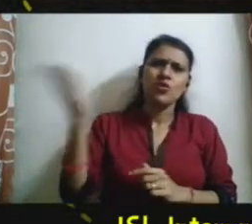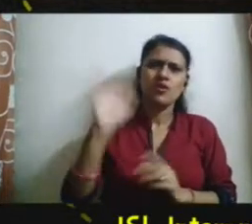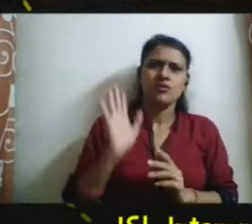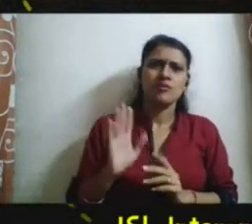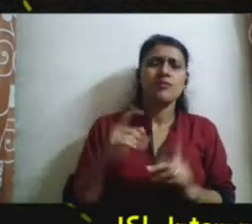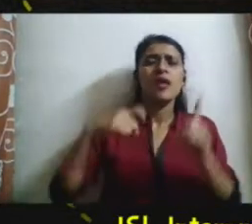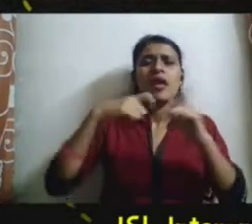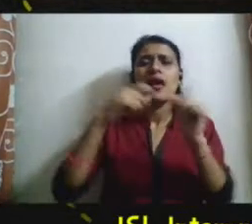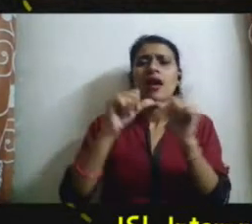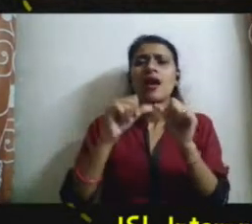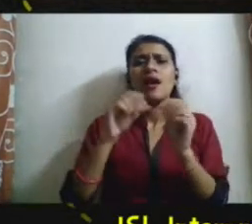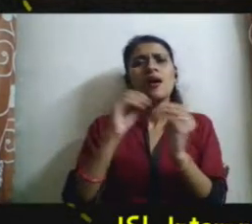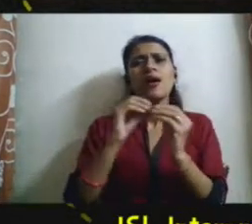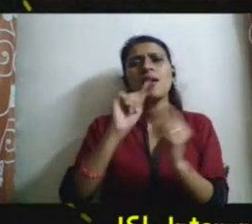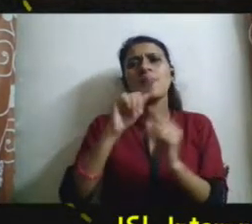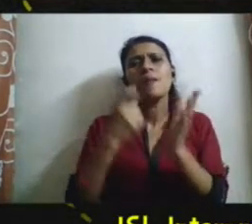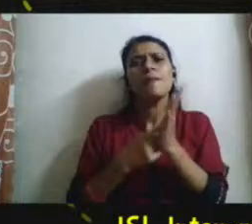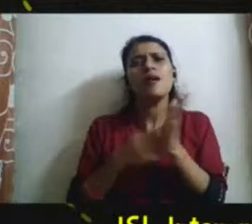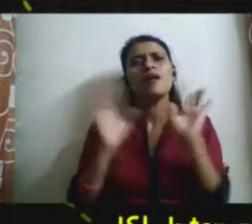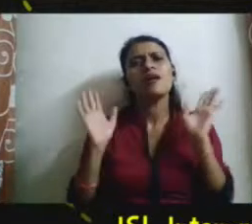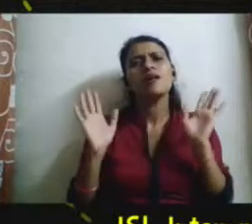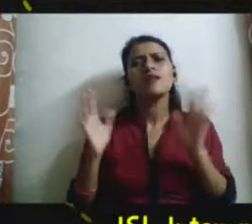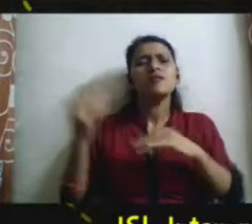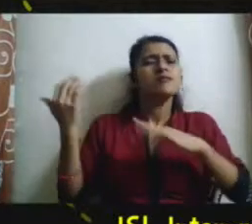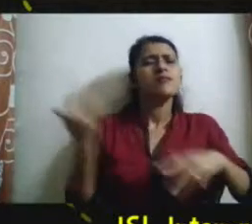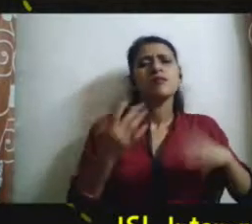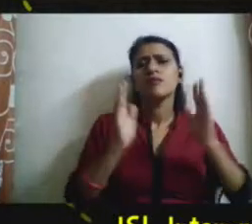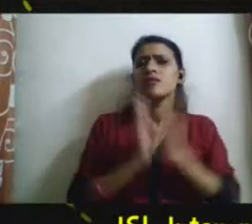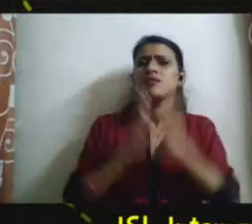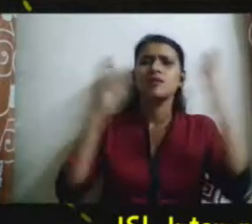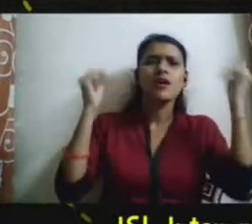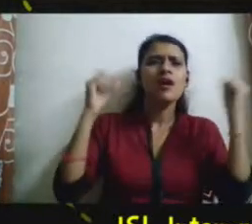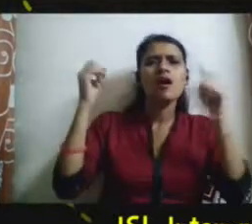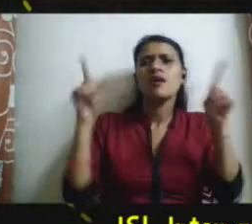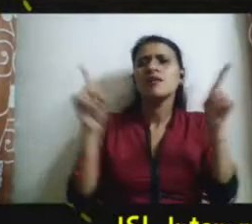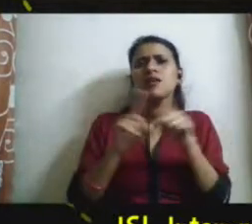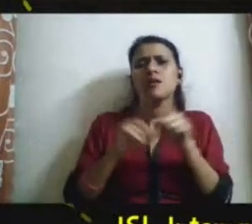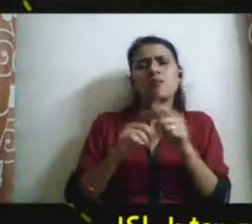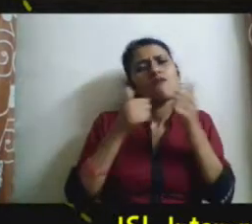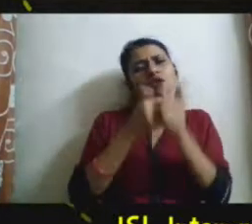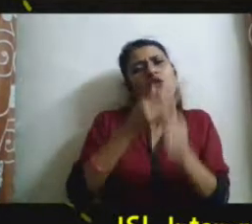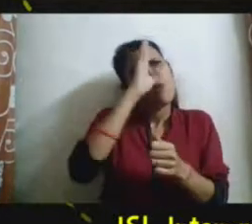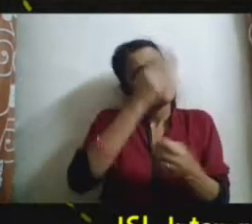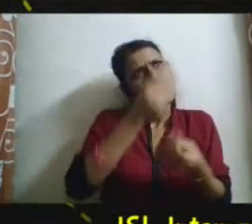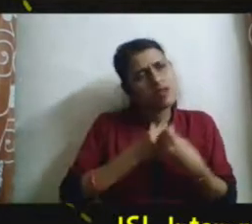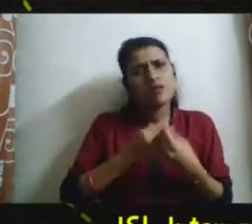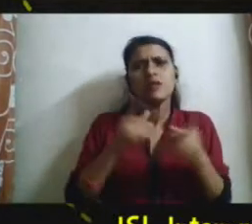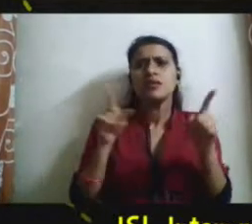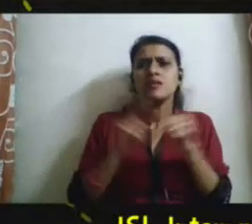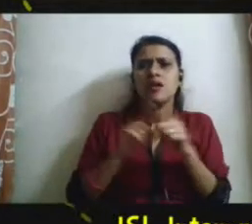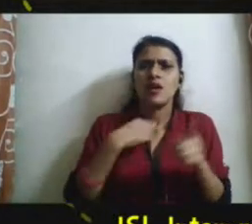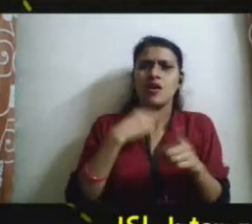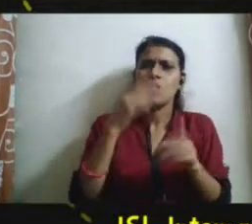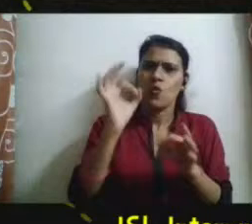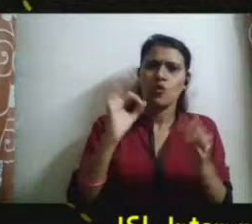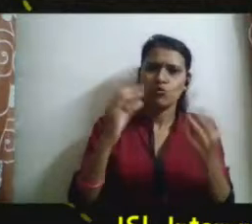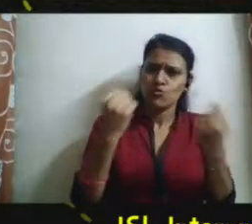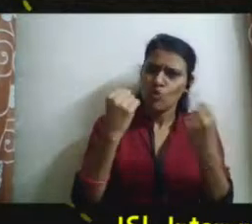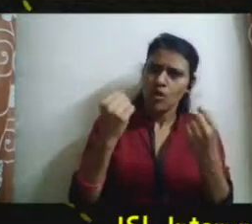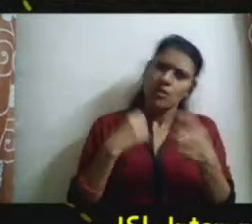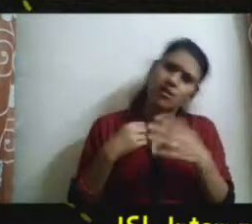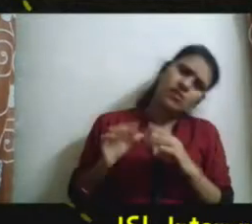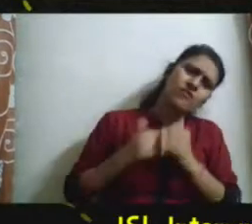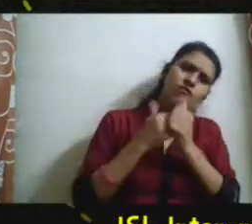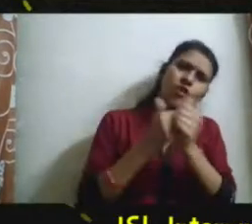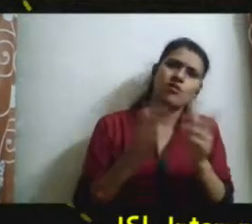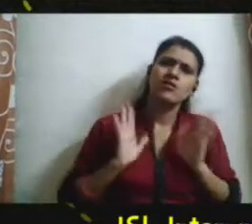well, fine. आप मेरा कबीर भजन सुन लो. What a gift it is in my life that I've been able to have the companionship of music